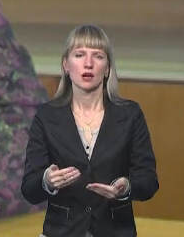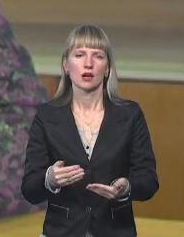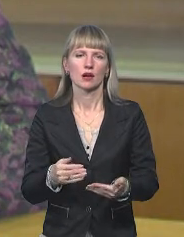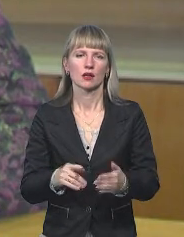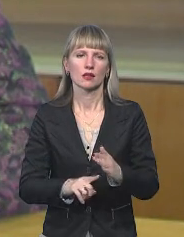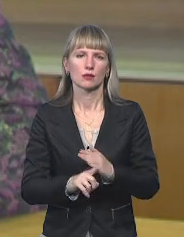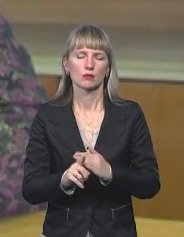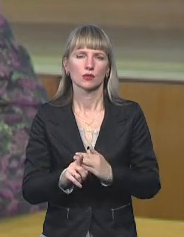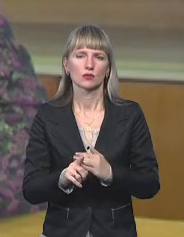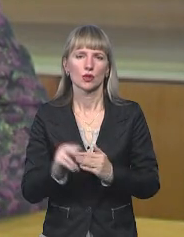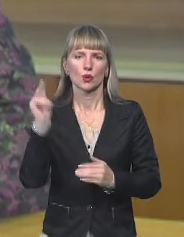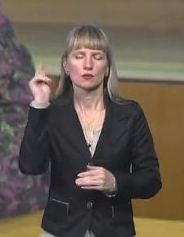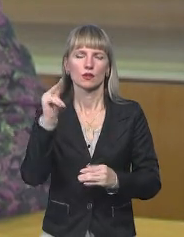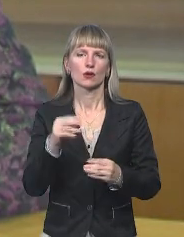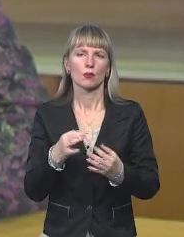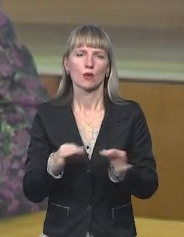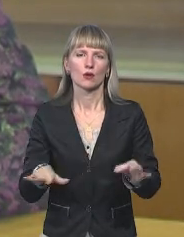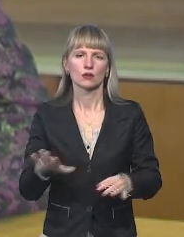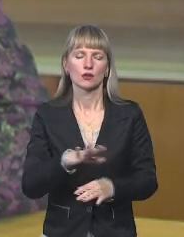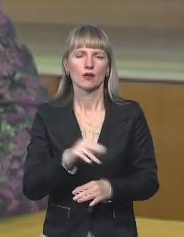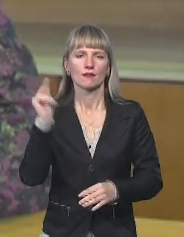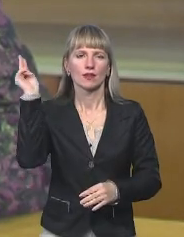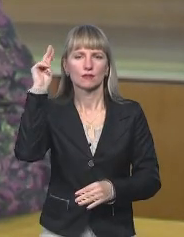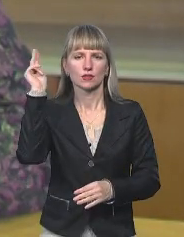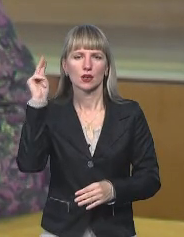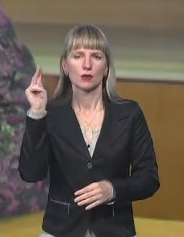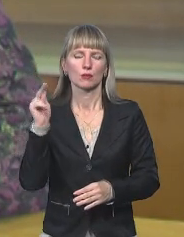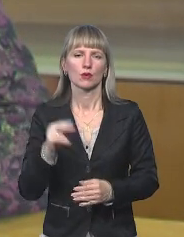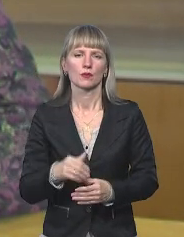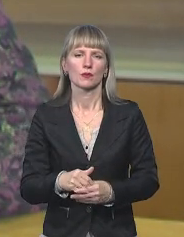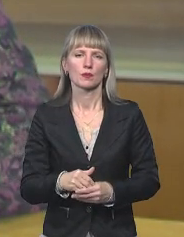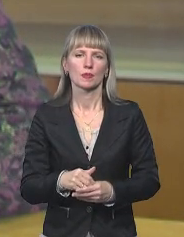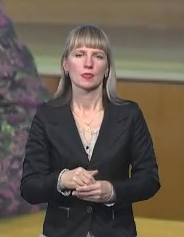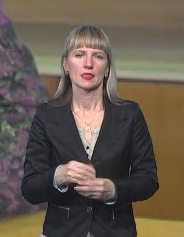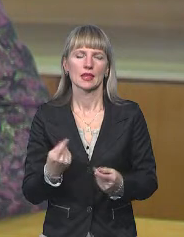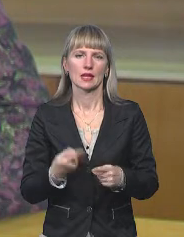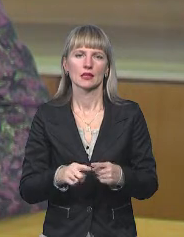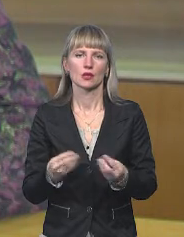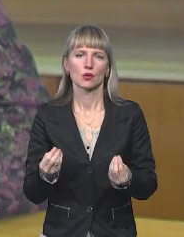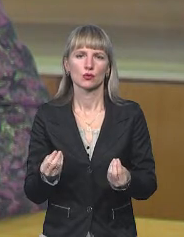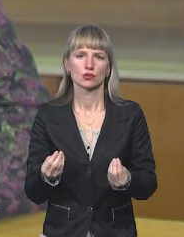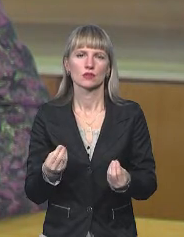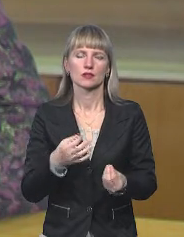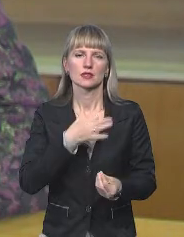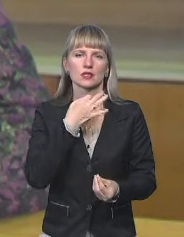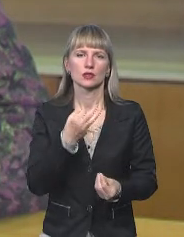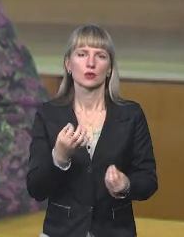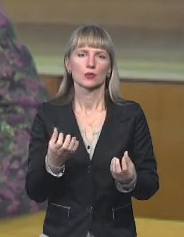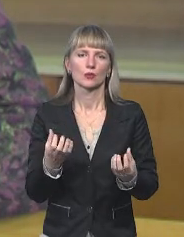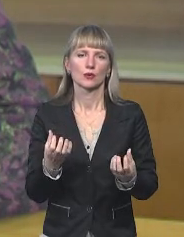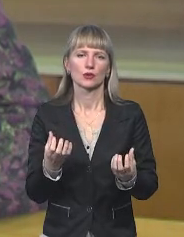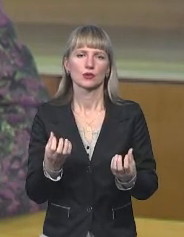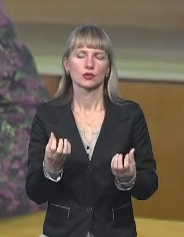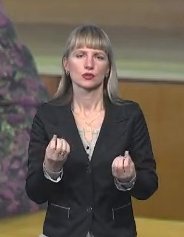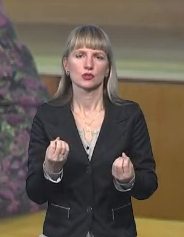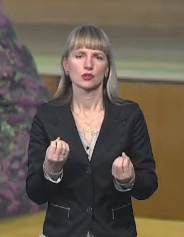сучасного освітнього простору, звичайно, цих коштів, скажімо, ще не